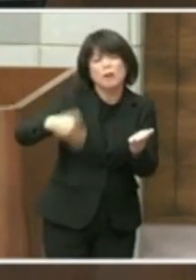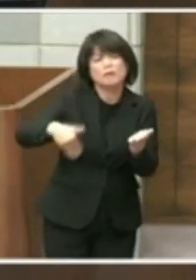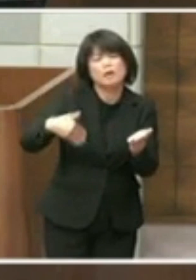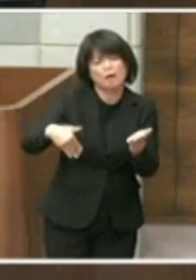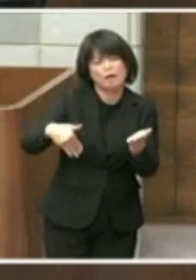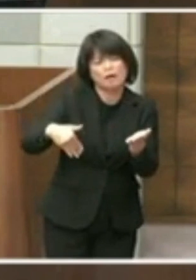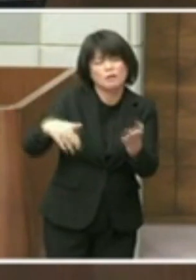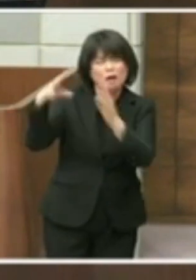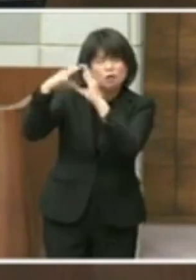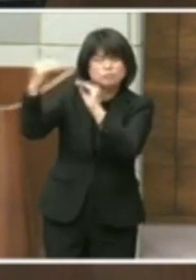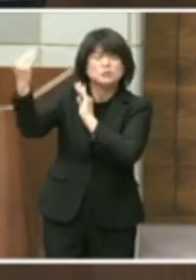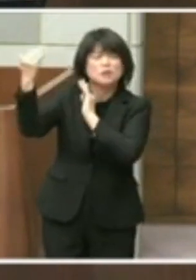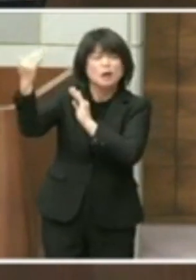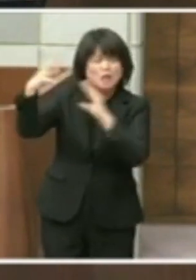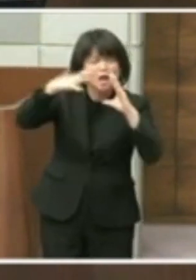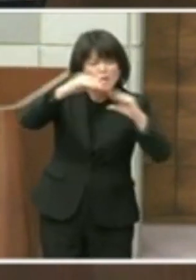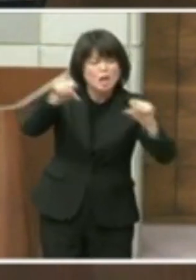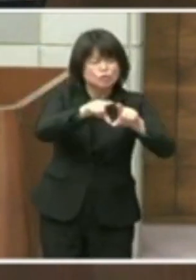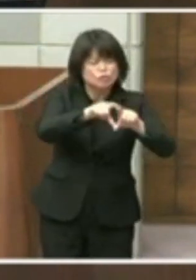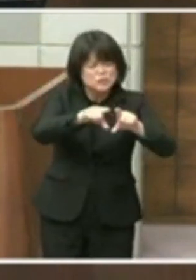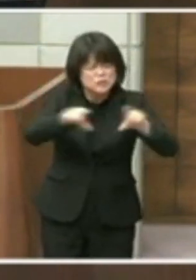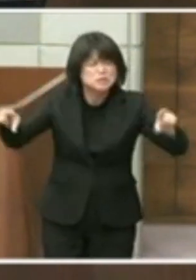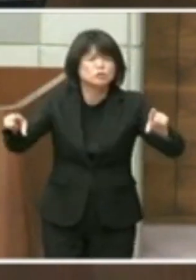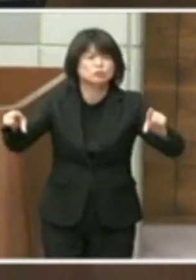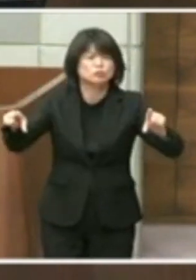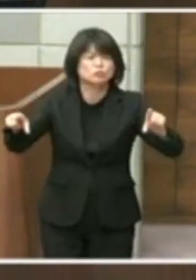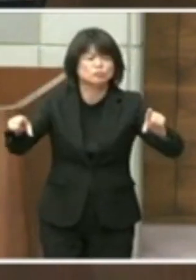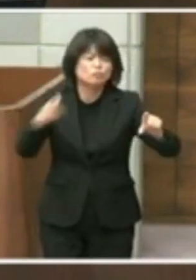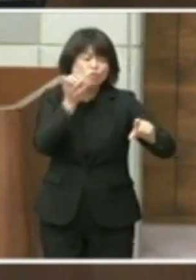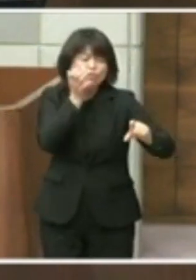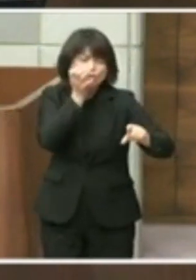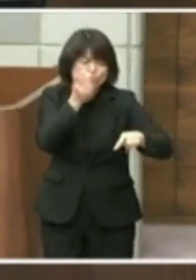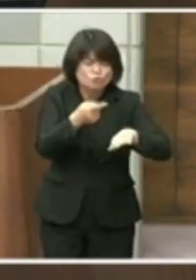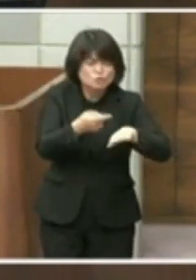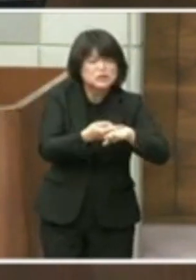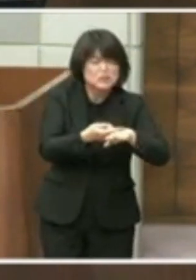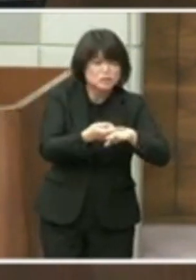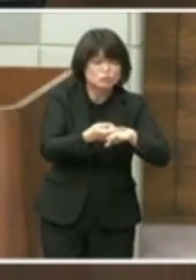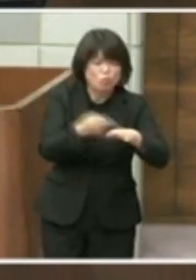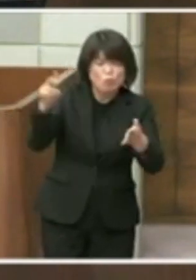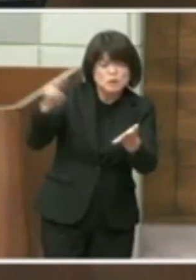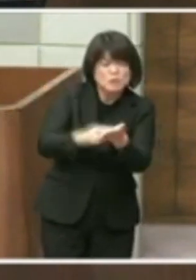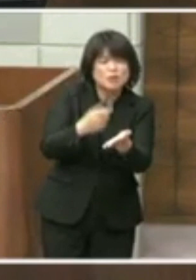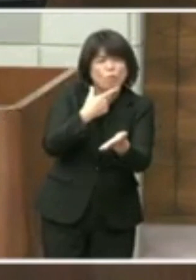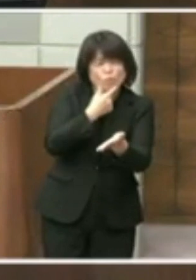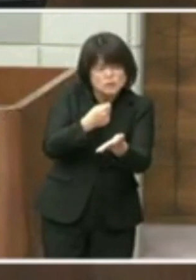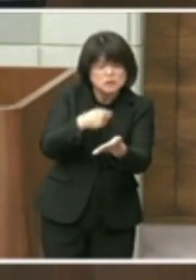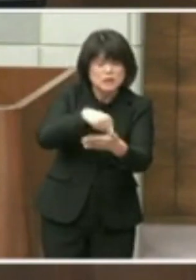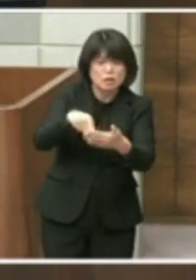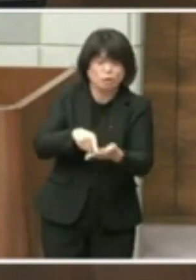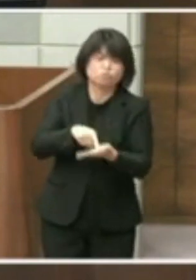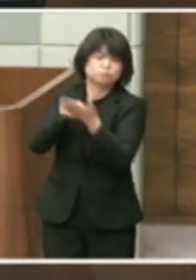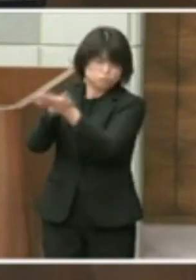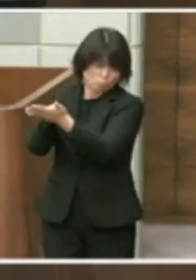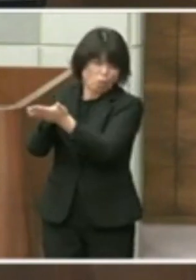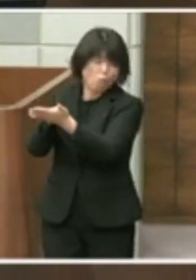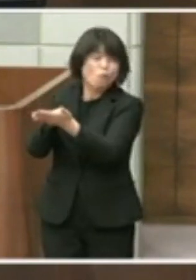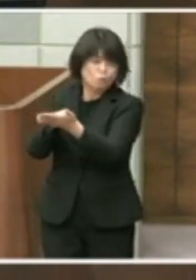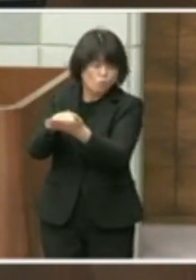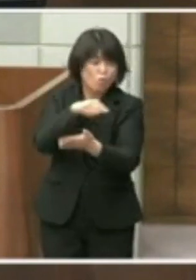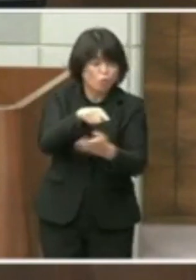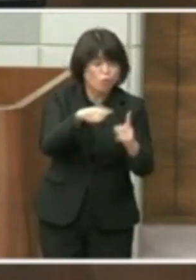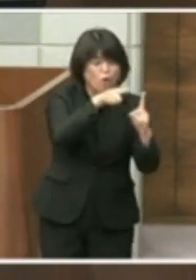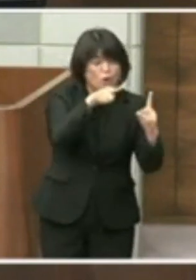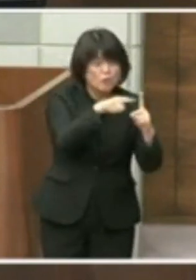に対して全国一律の水質等の基準値の設定や、PFAS の人に対する毒性評価